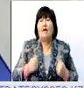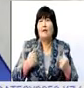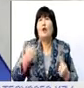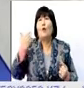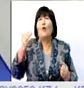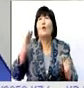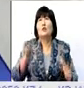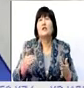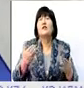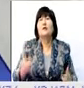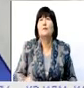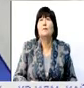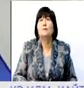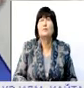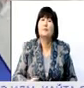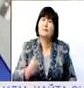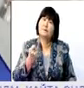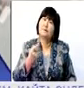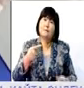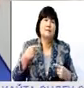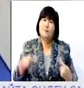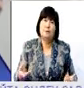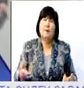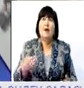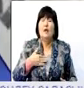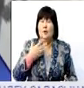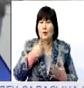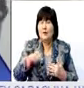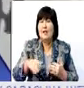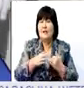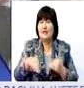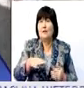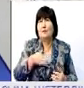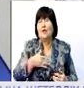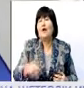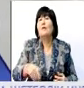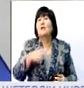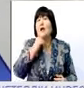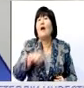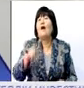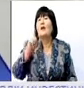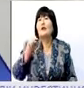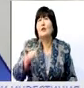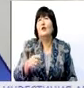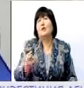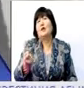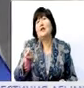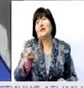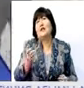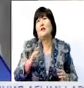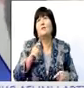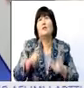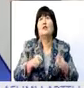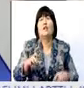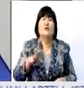Ол жерде енді шамалы басқалауда, бұл енді өз еліміз, өз жеріміз, ата жұртымыз. Бұл жердегі бір кішігірім жарыс болса да